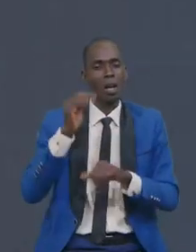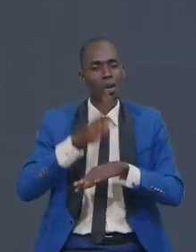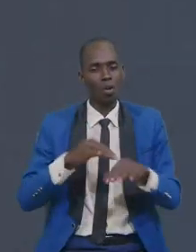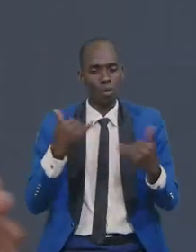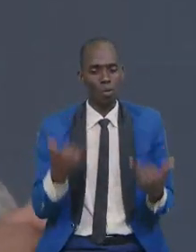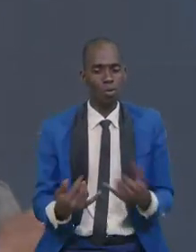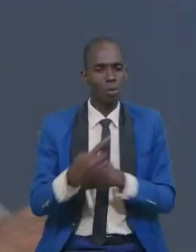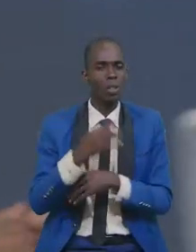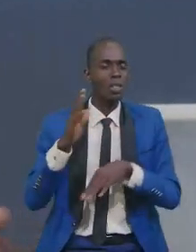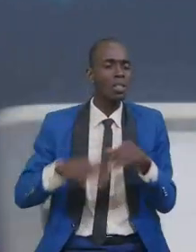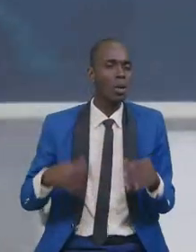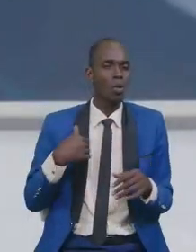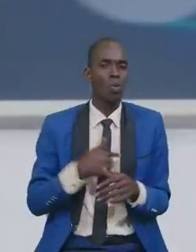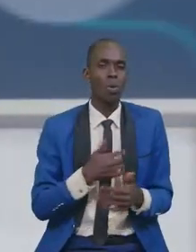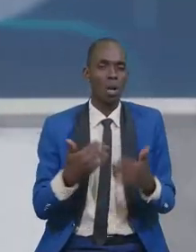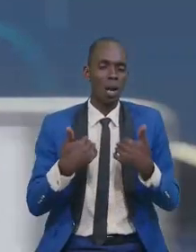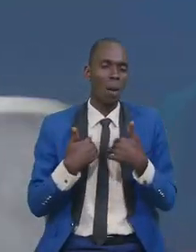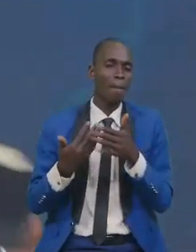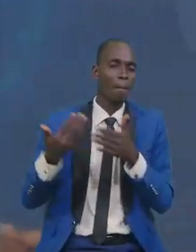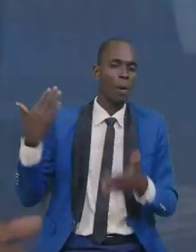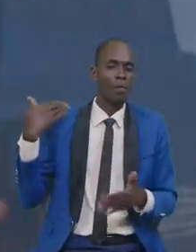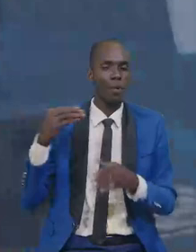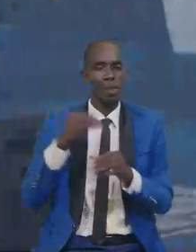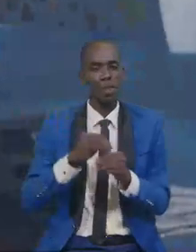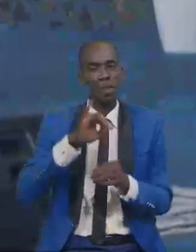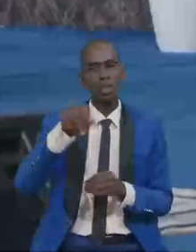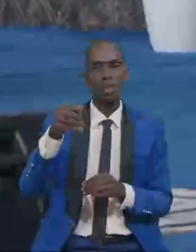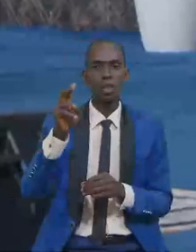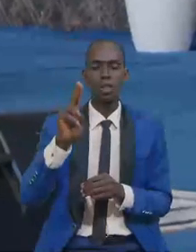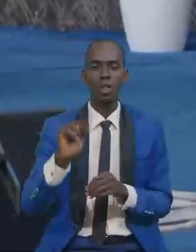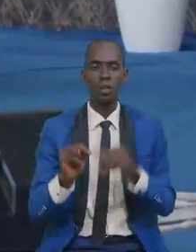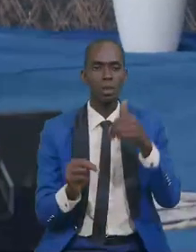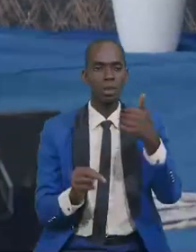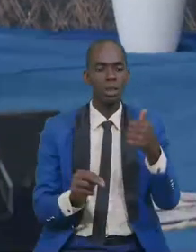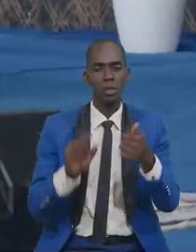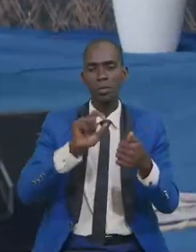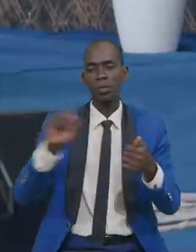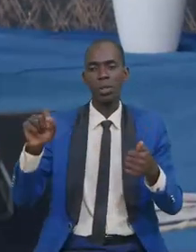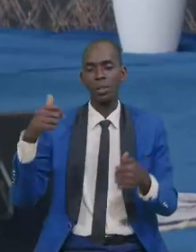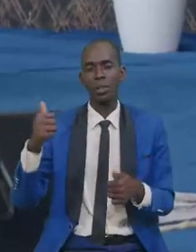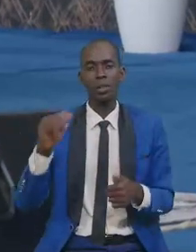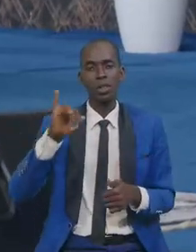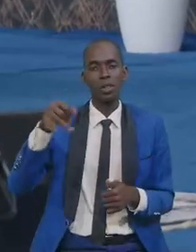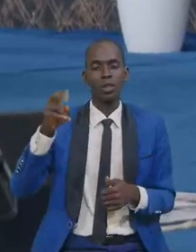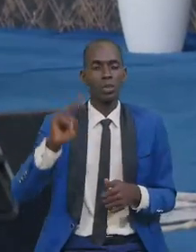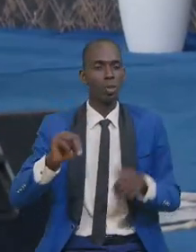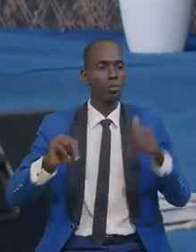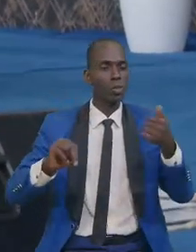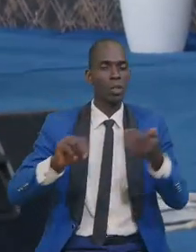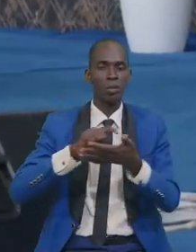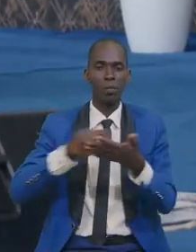élevé que ce que nous avons eu avant en Jean au chapitre 10. Verset 10, en Jean